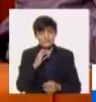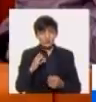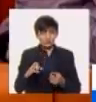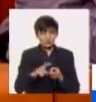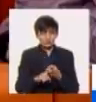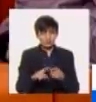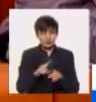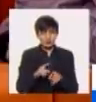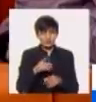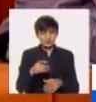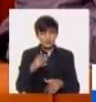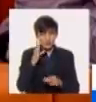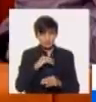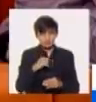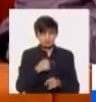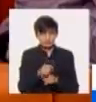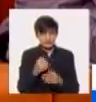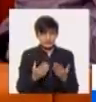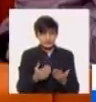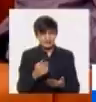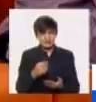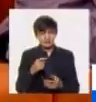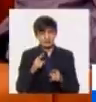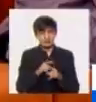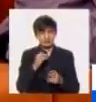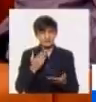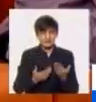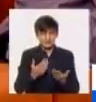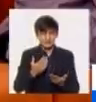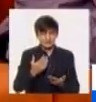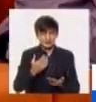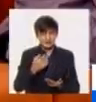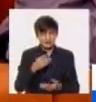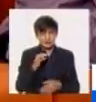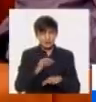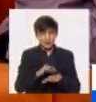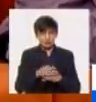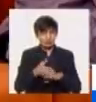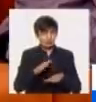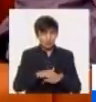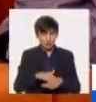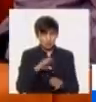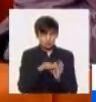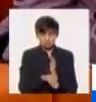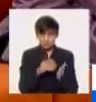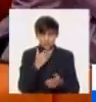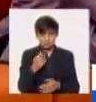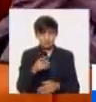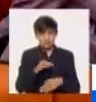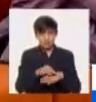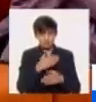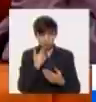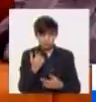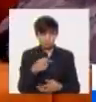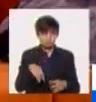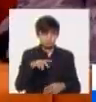шығып, өзі адам организм қалдырат деген. Бірақ ол орташа және ауыр ағымға қатысты емес, себебі егер аурудың орташа